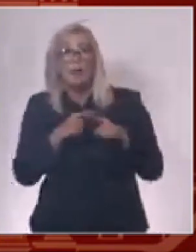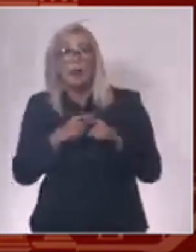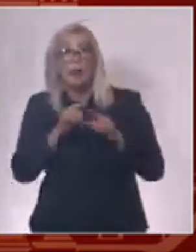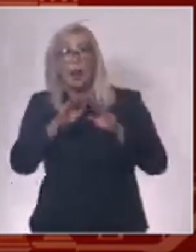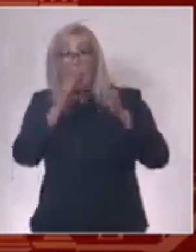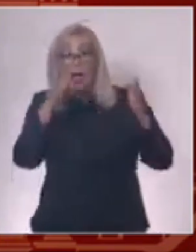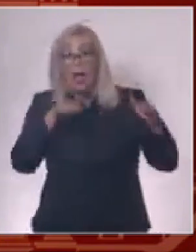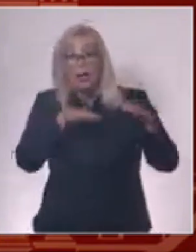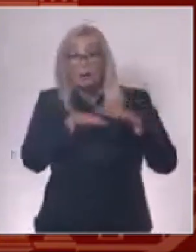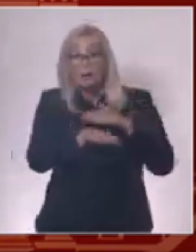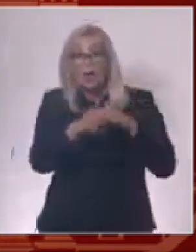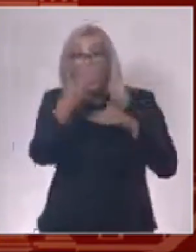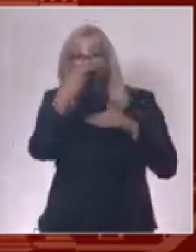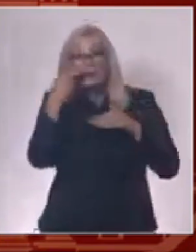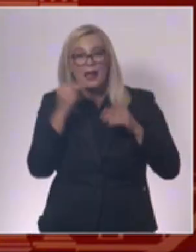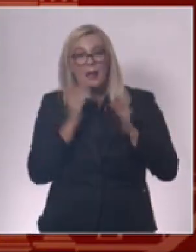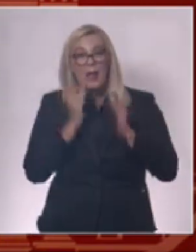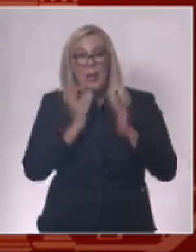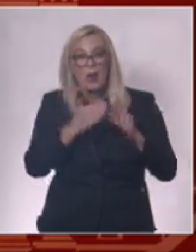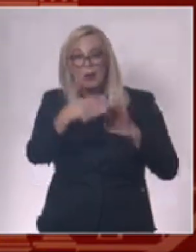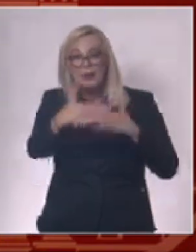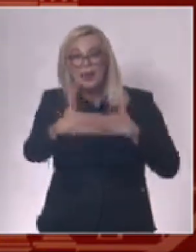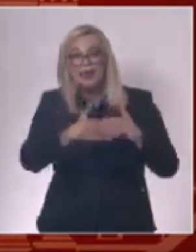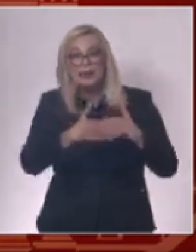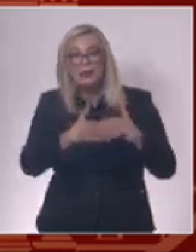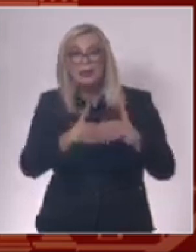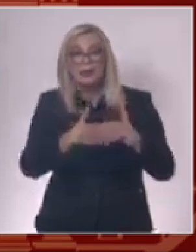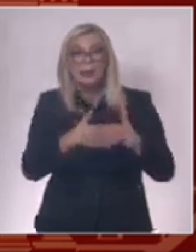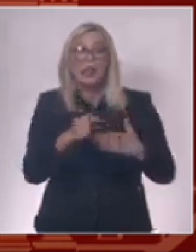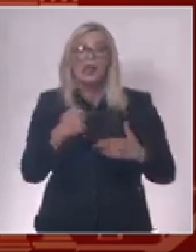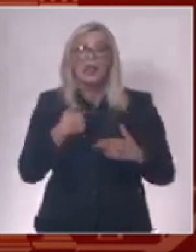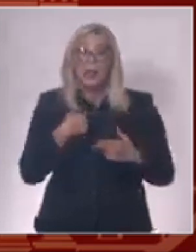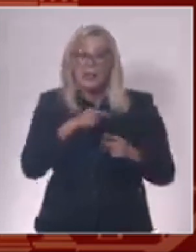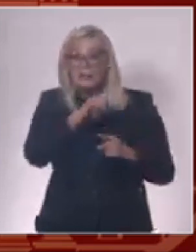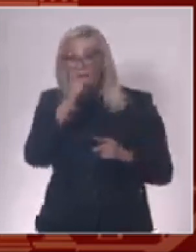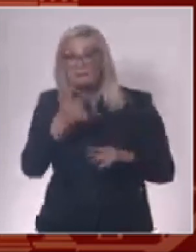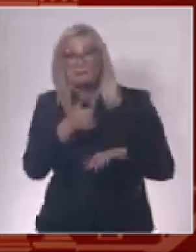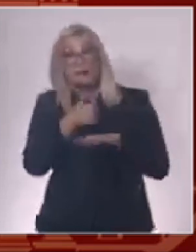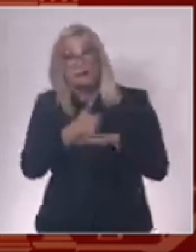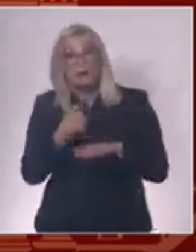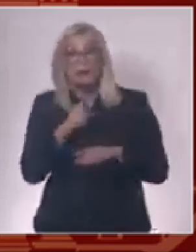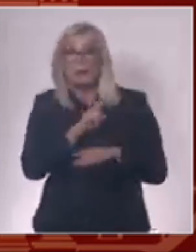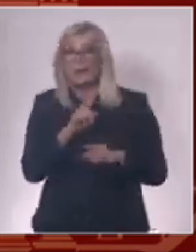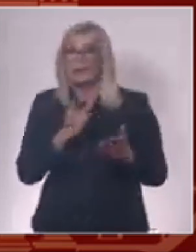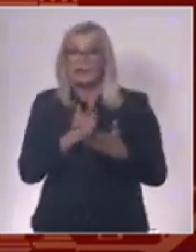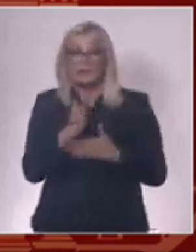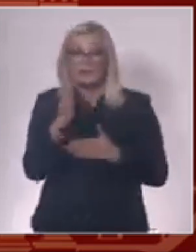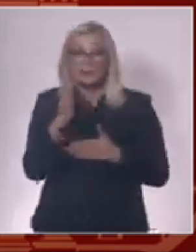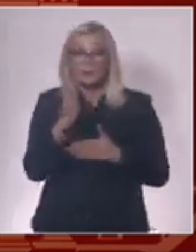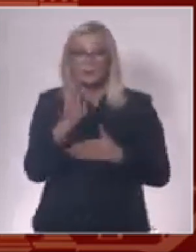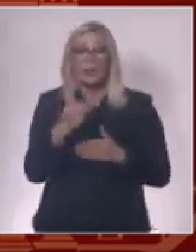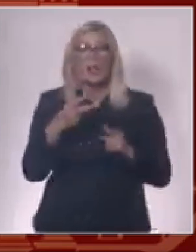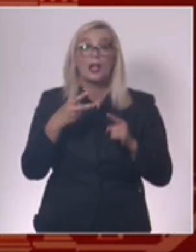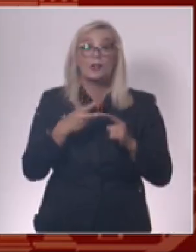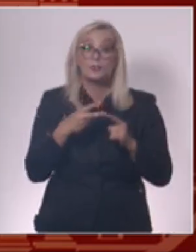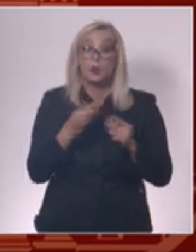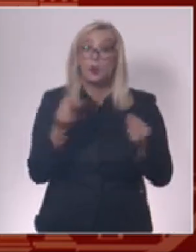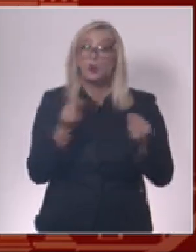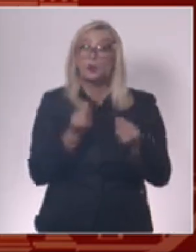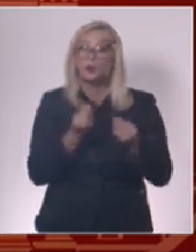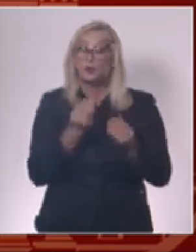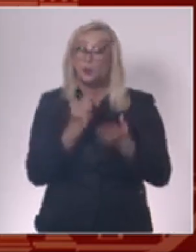тунел во слепа улица. Додека сум јас премиер, тоа нема да се случи. И второ, бидејќи